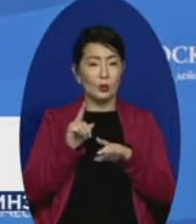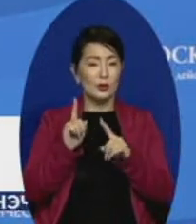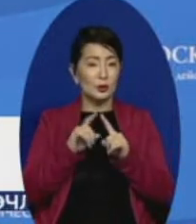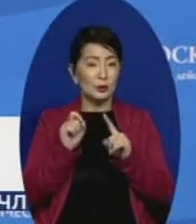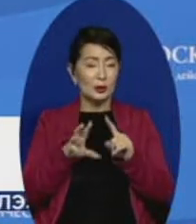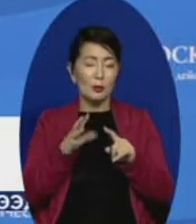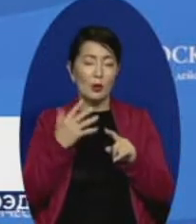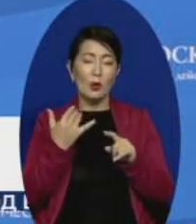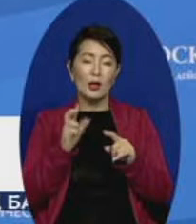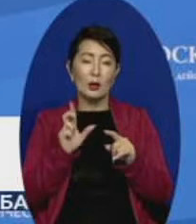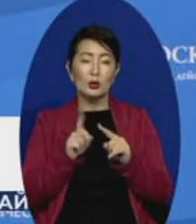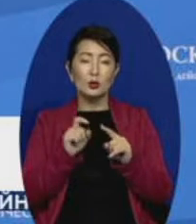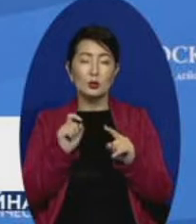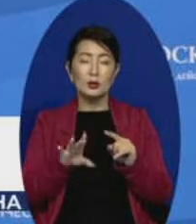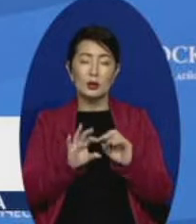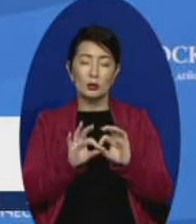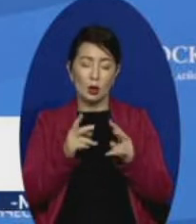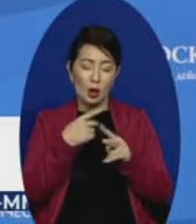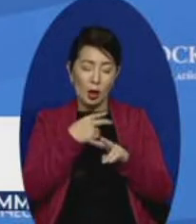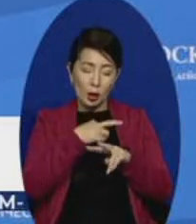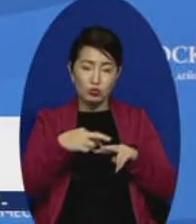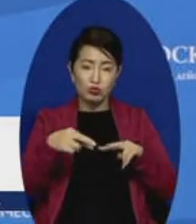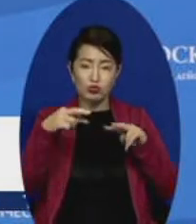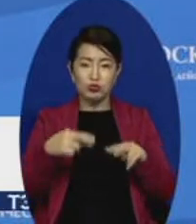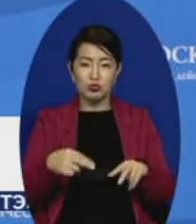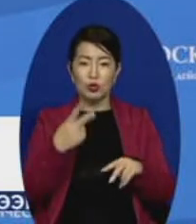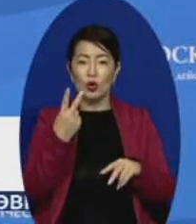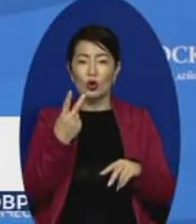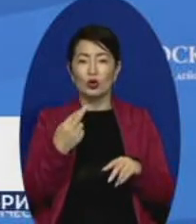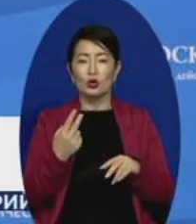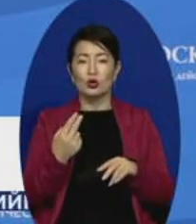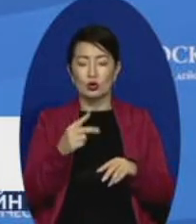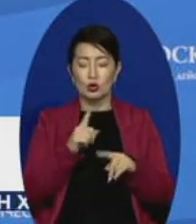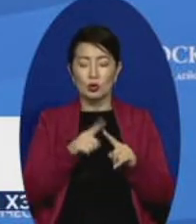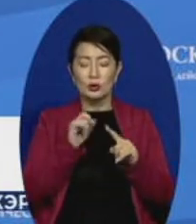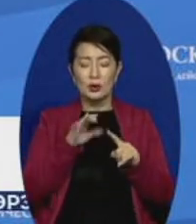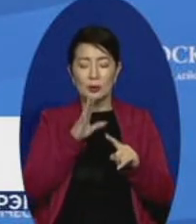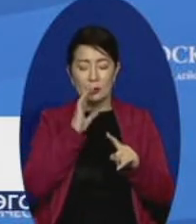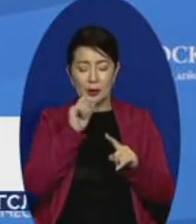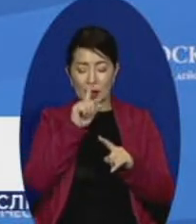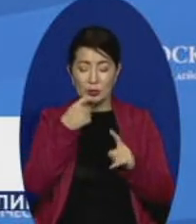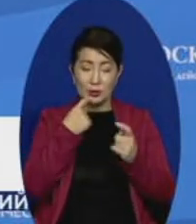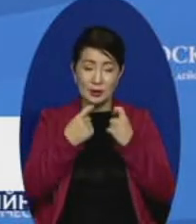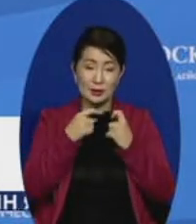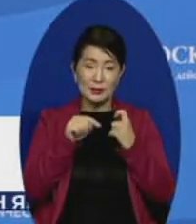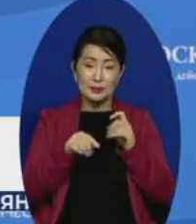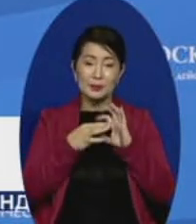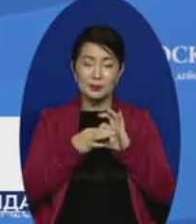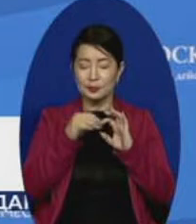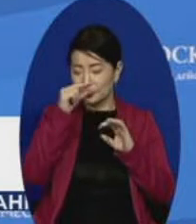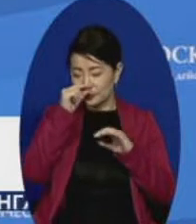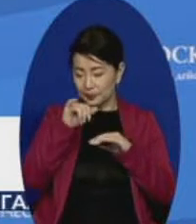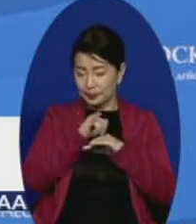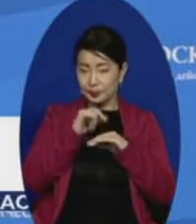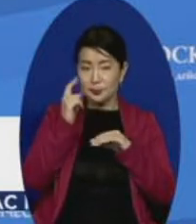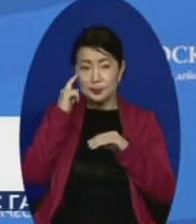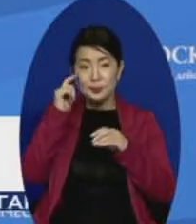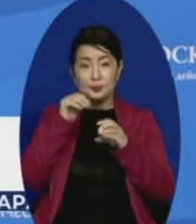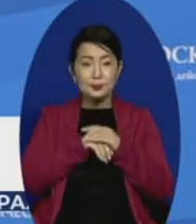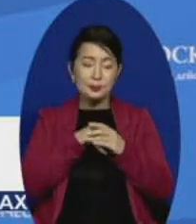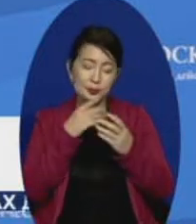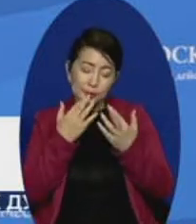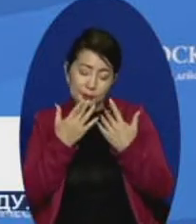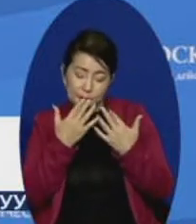зам, Улаанбаатар төмөр зам одоо сос төмөр замтай болгох гэх мэт асуудлууд яригдчих байгаа. Эдгээр асуудлуудыг бас Оросын тал бас